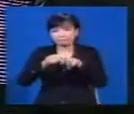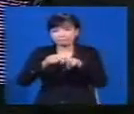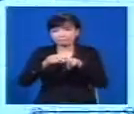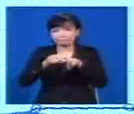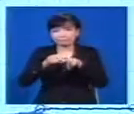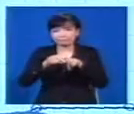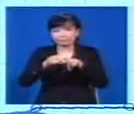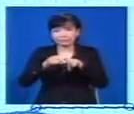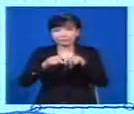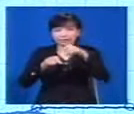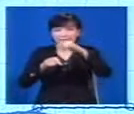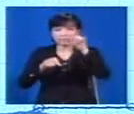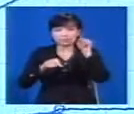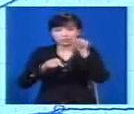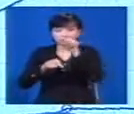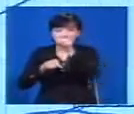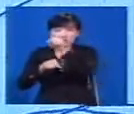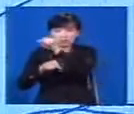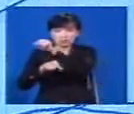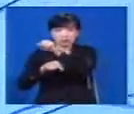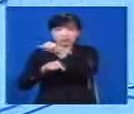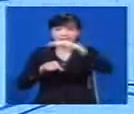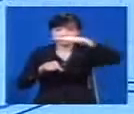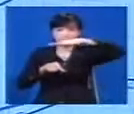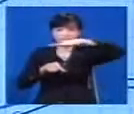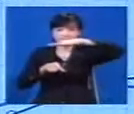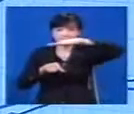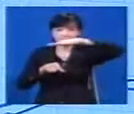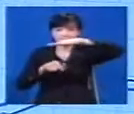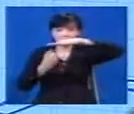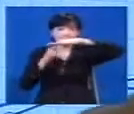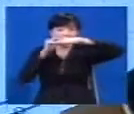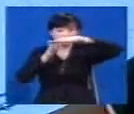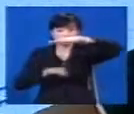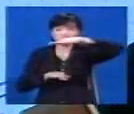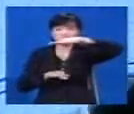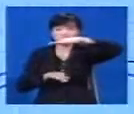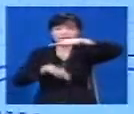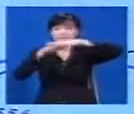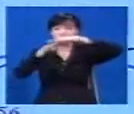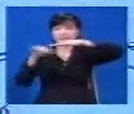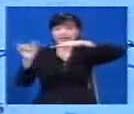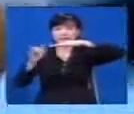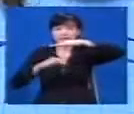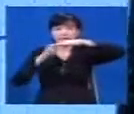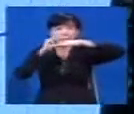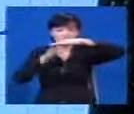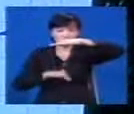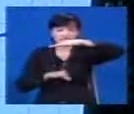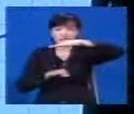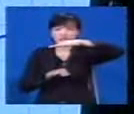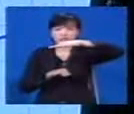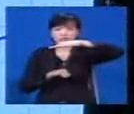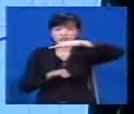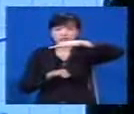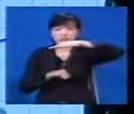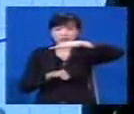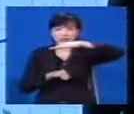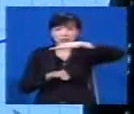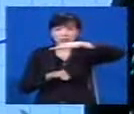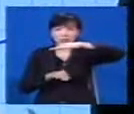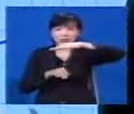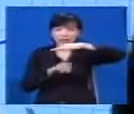าเกือบเต็มจะอยู่ที่ตรงนี้นะฮะตอนนี้เราอยู่ที่ตรงนี้นะฮะ อ๋อครับ 56เทียบกับปีที่แล้ว ปี54นี่ถ้าเทียบปี 54ที่น้ำท่ว